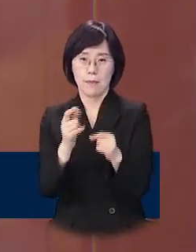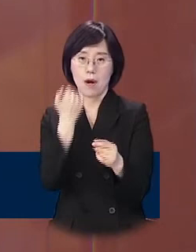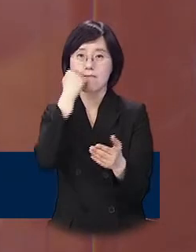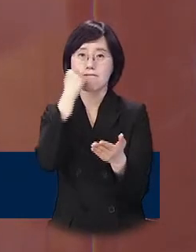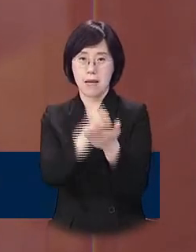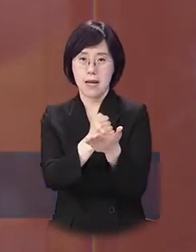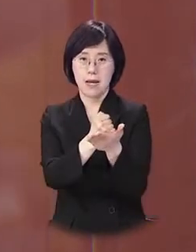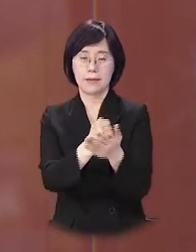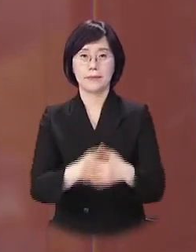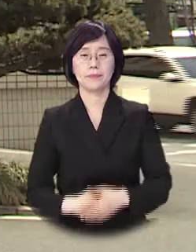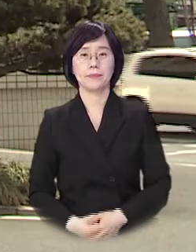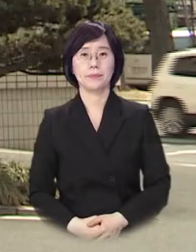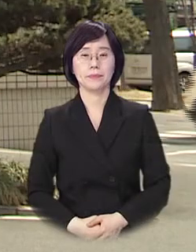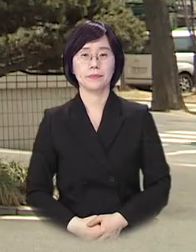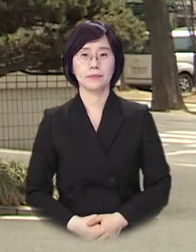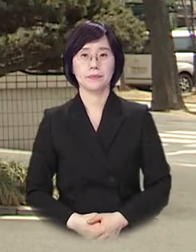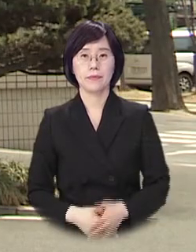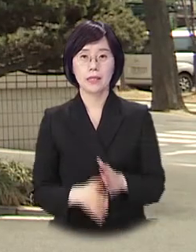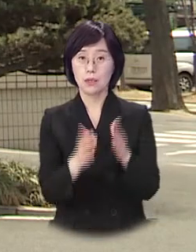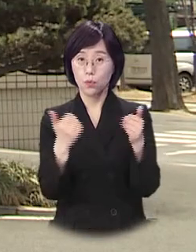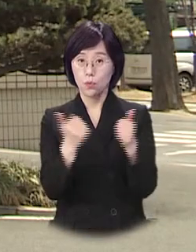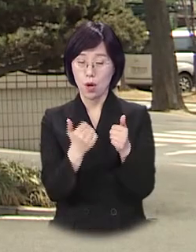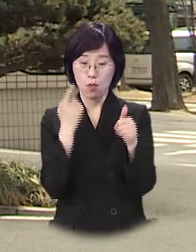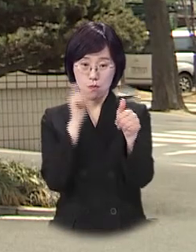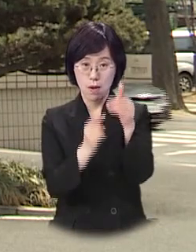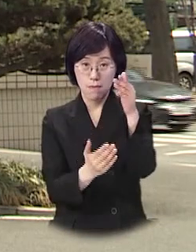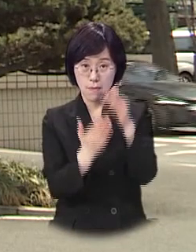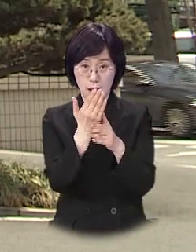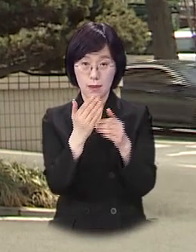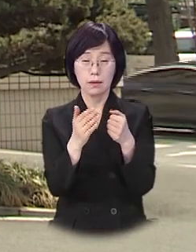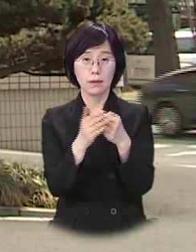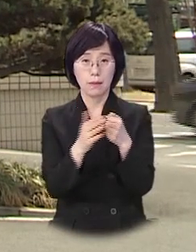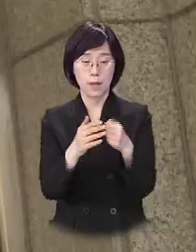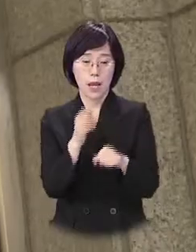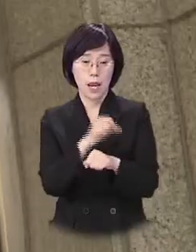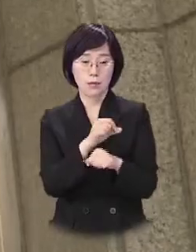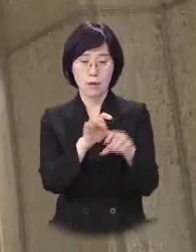판정을 받았습니다. 시의회에서 확진자가 나오면서